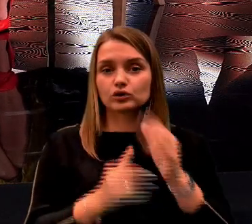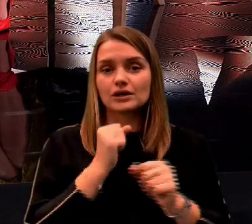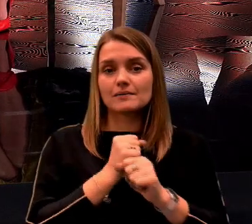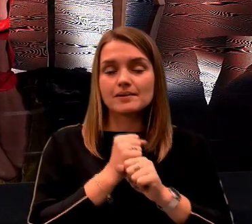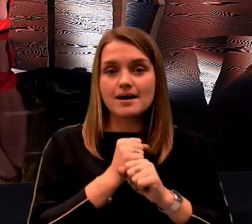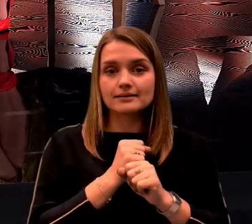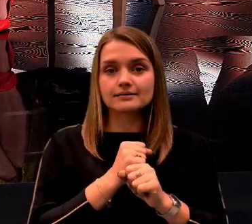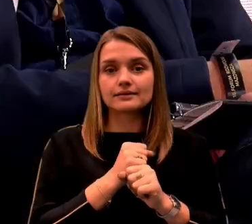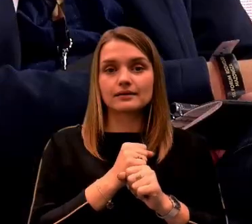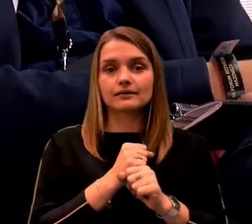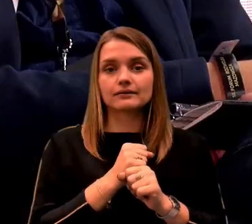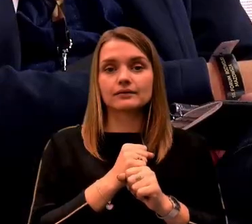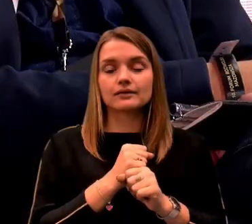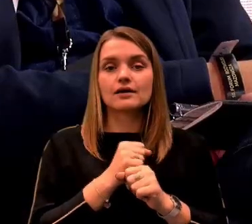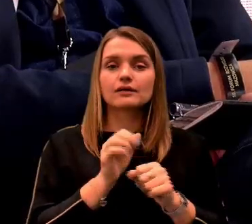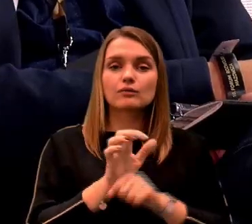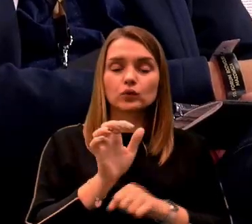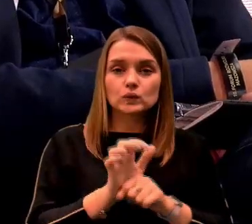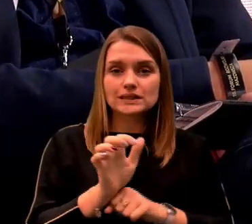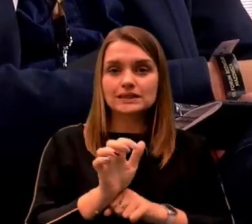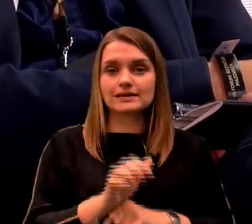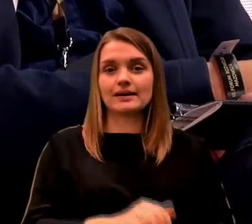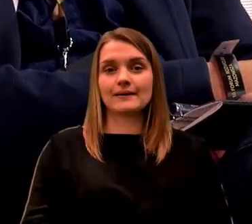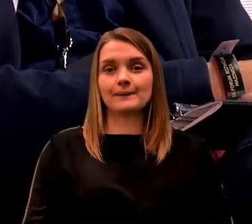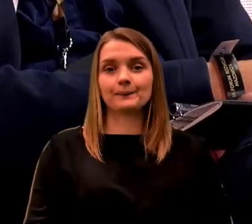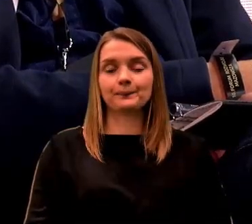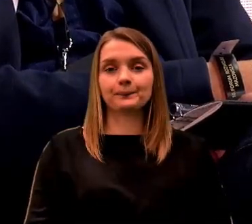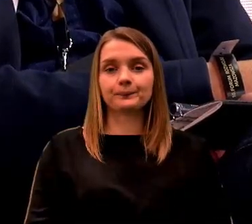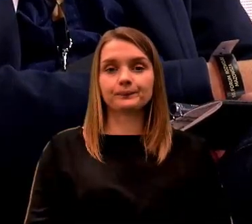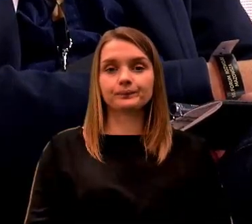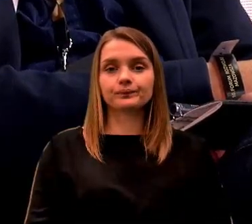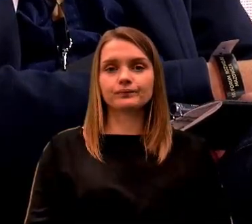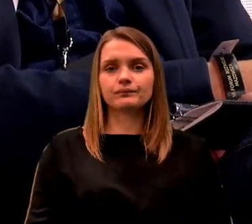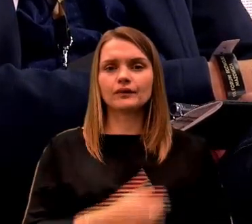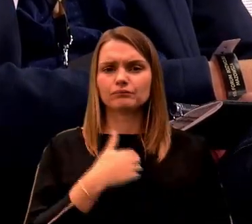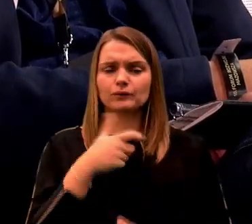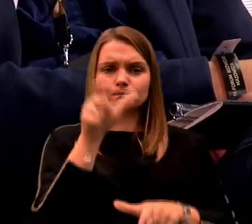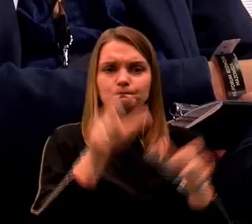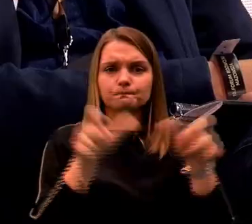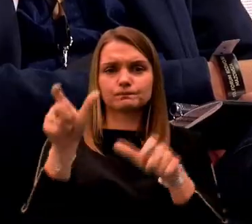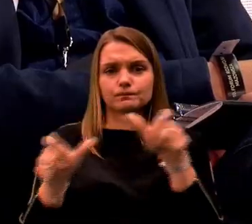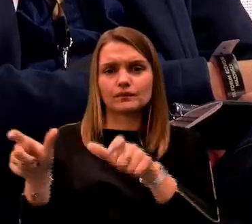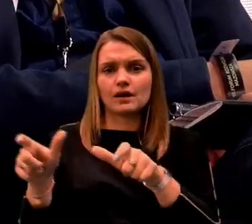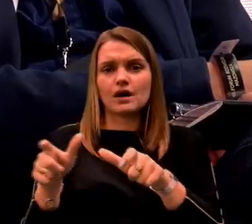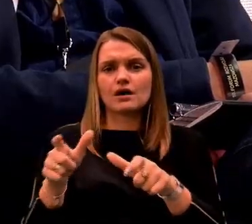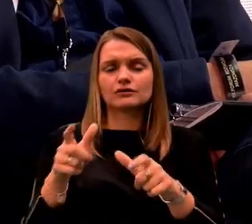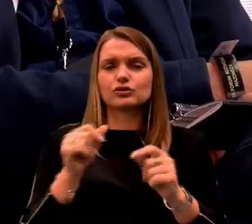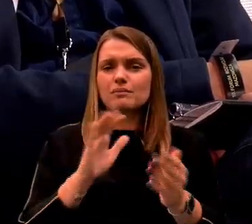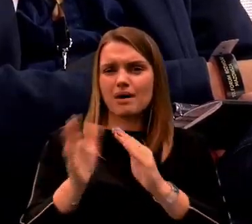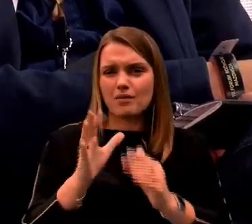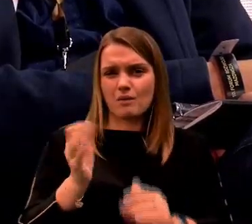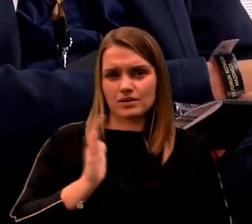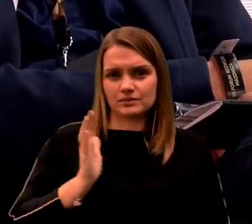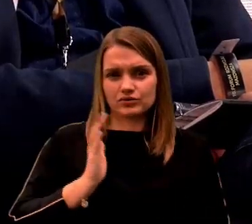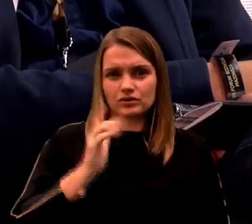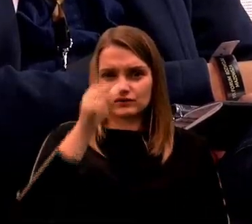tam zakłady produkcyjne, że traktujemy tych, że dbamy o bezpieczeństwo ludzi, bo to jest zupełnie